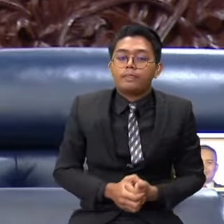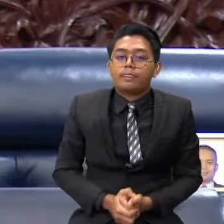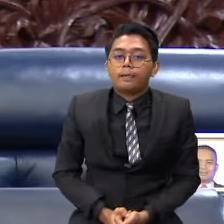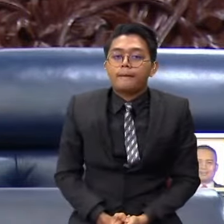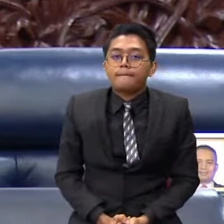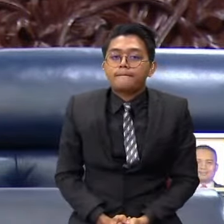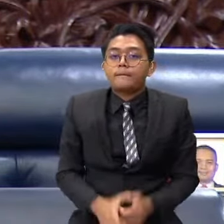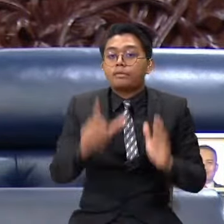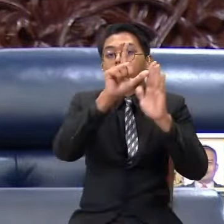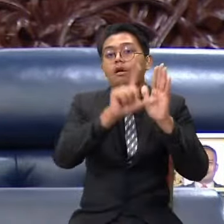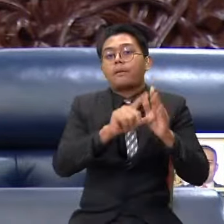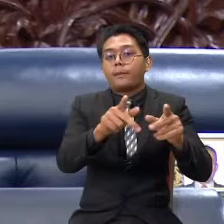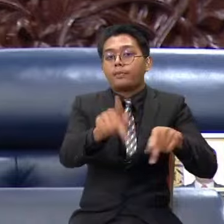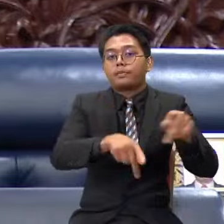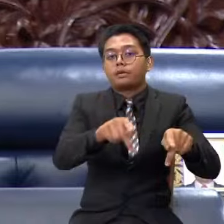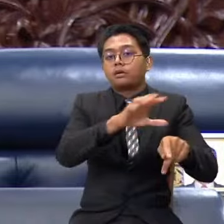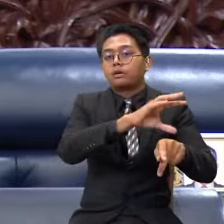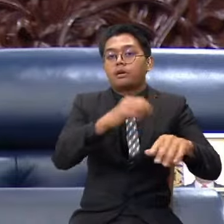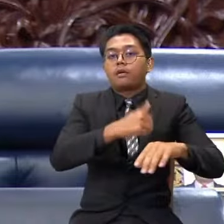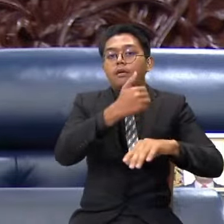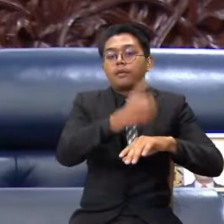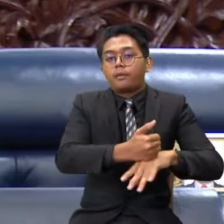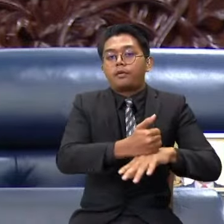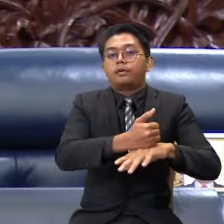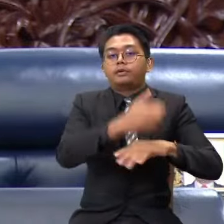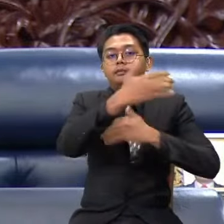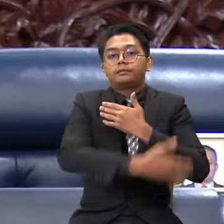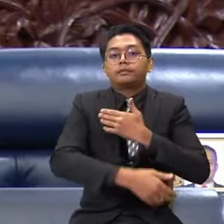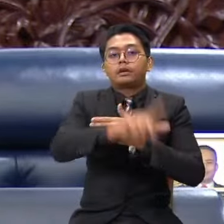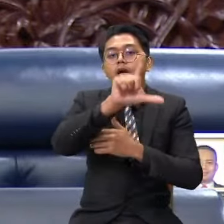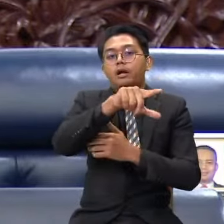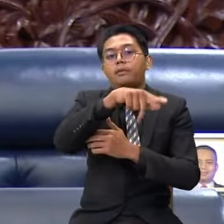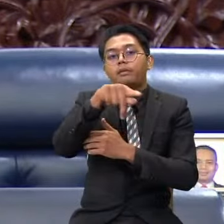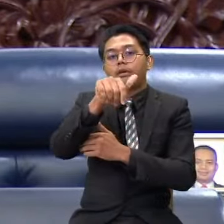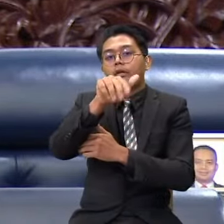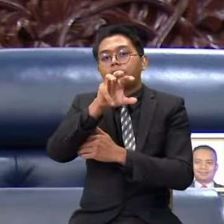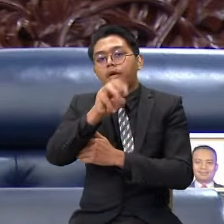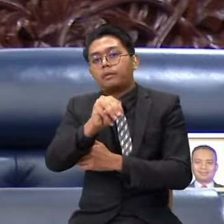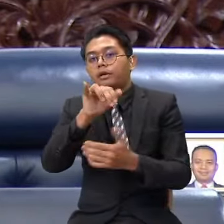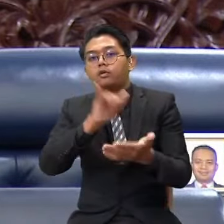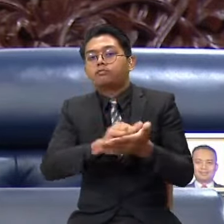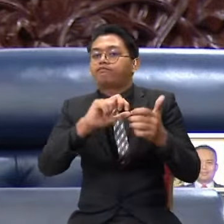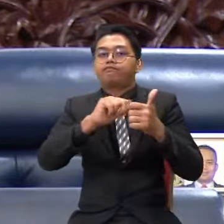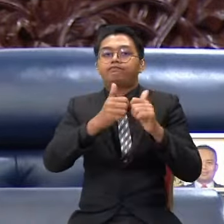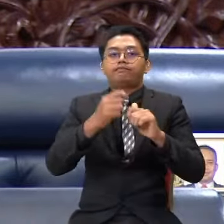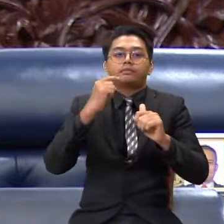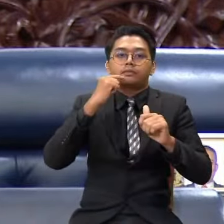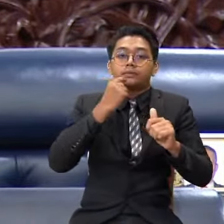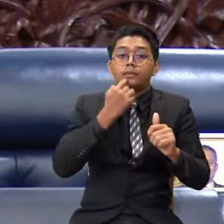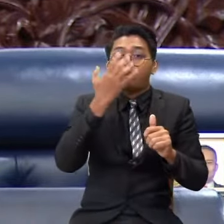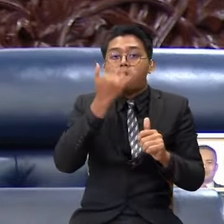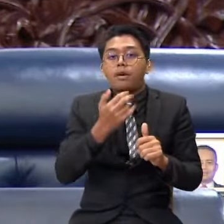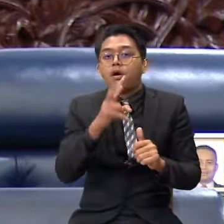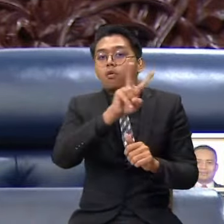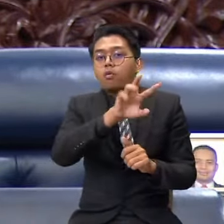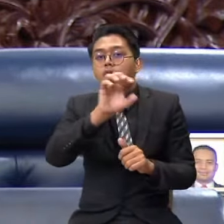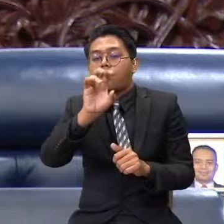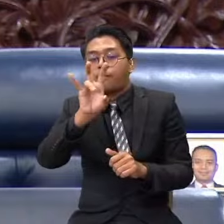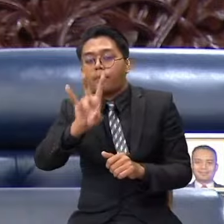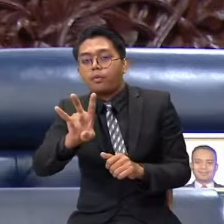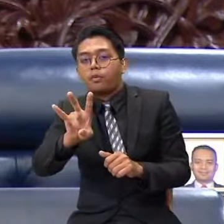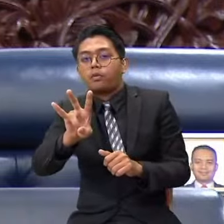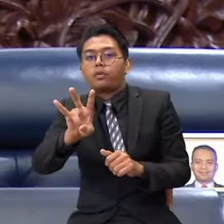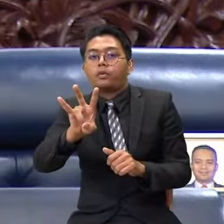penduduk dan pembangunan keluarga negara lppkm ia masih satu masalah yang amat serius kerana 27